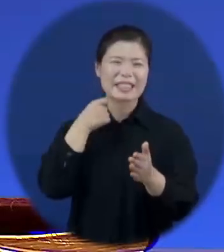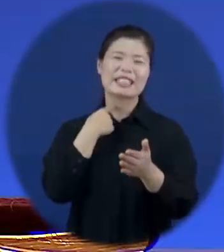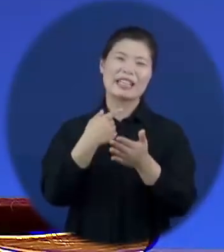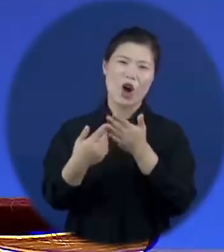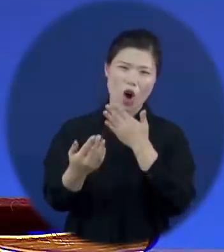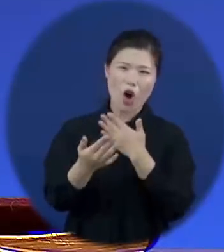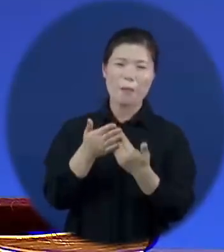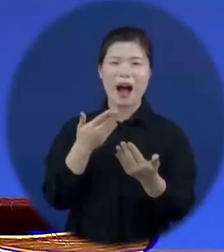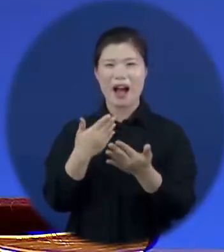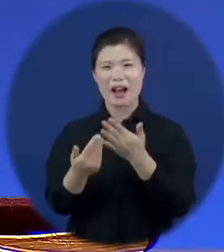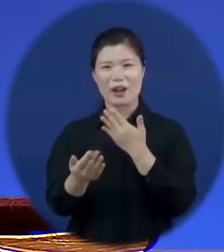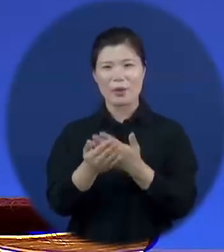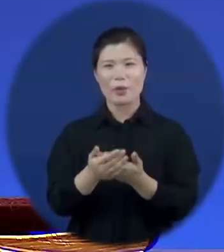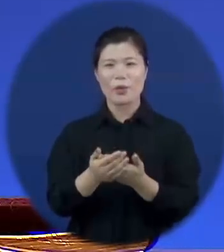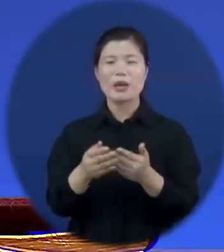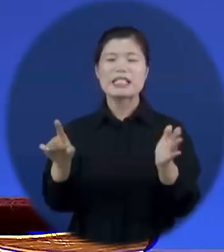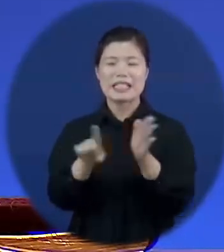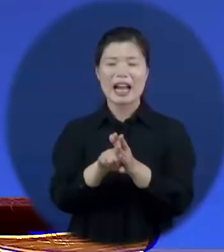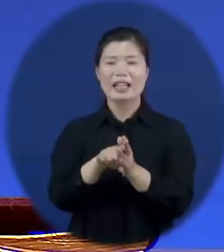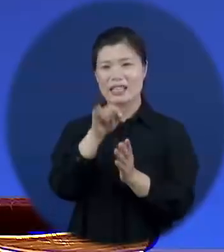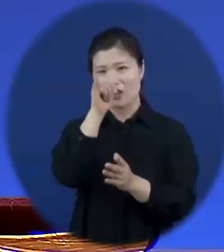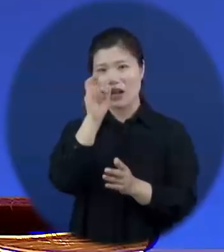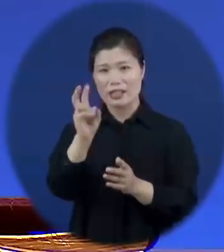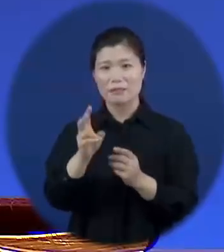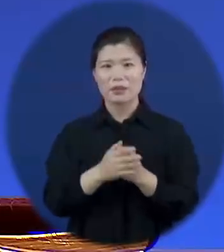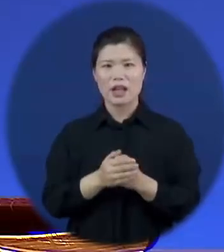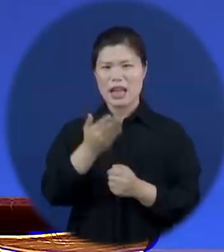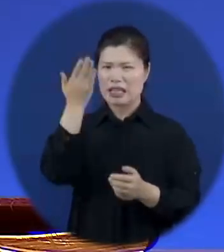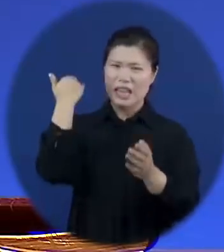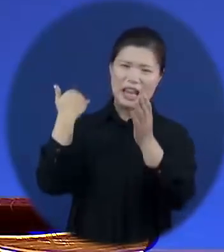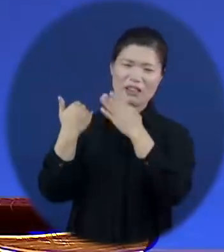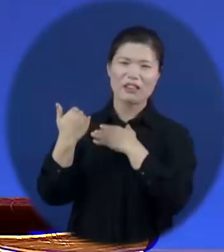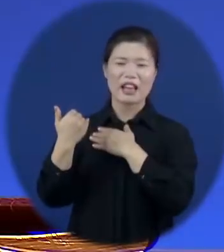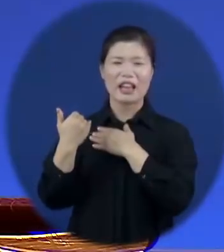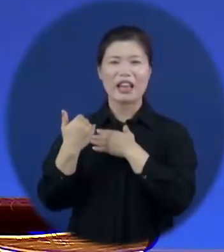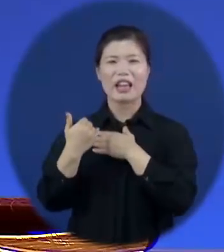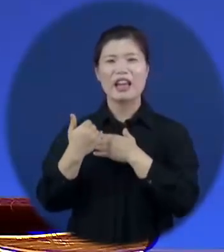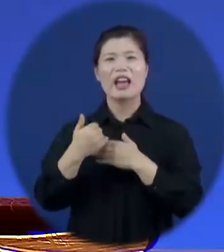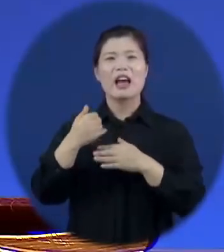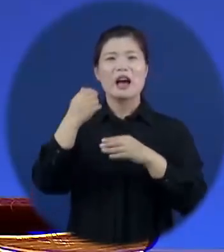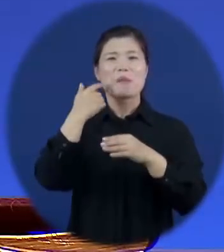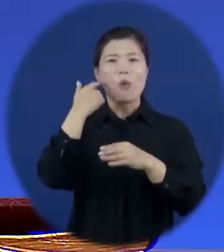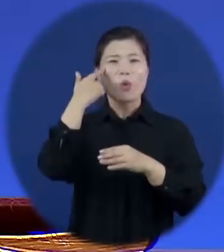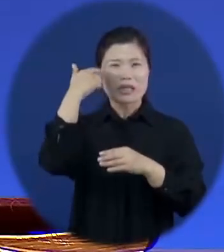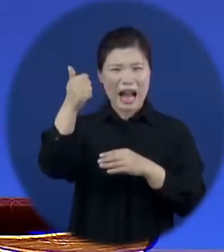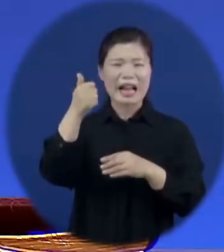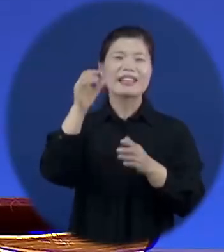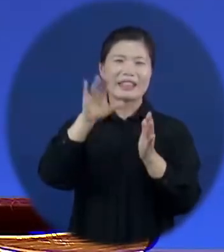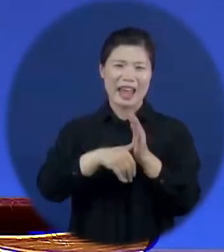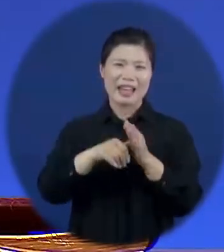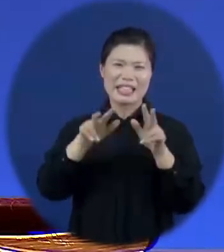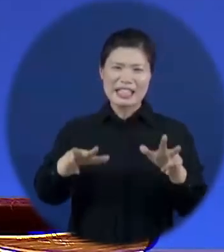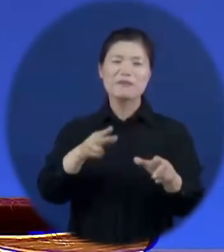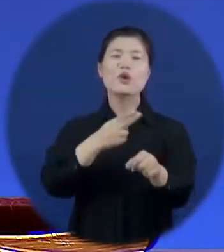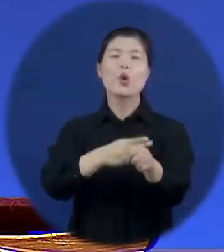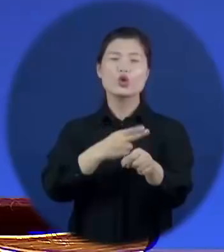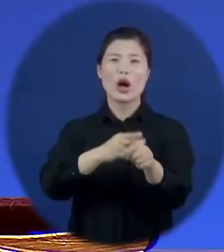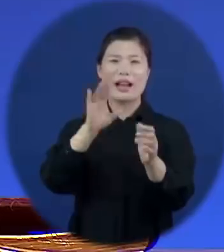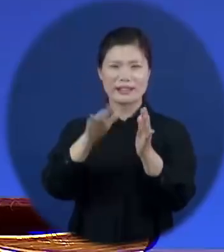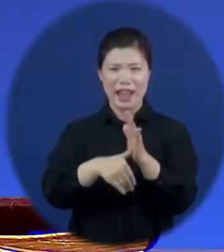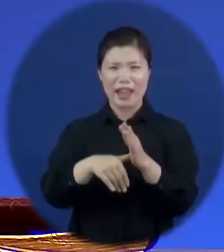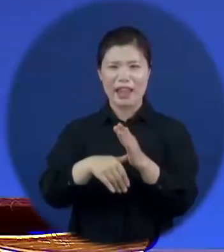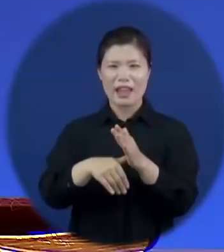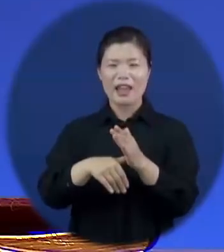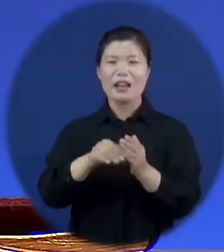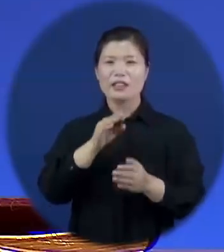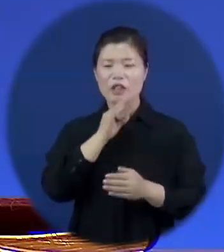신앙생활하기를 원하심이 분명합니다. 과거 제가 목회할 때나 지금 교수 생활을 하면서도 변하지